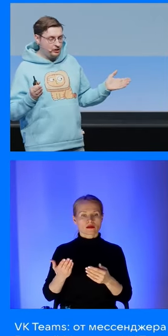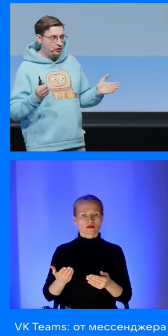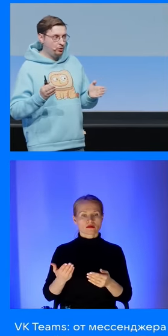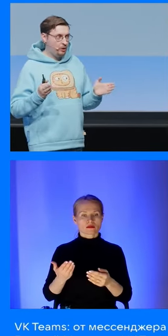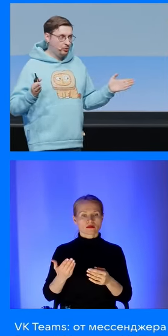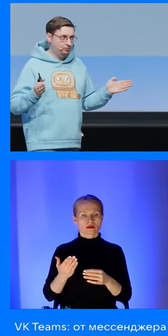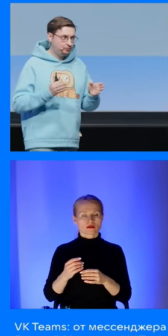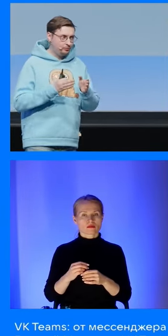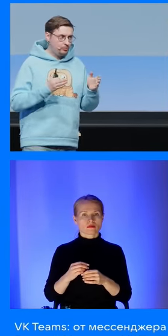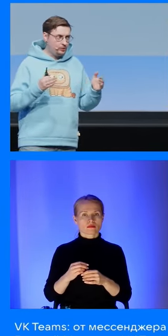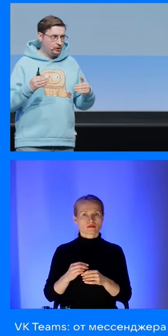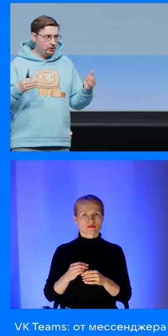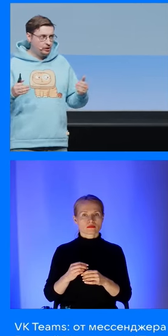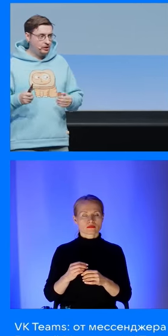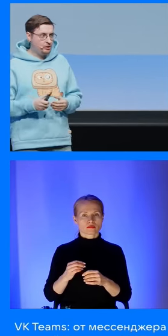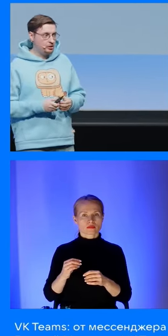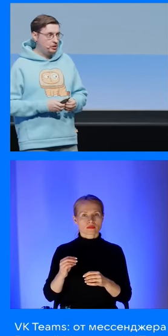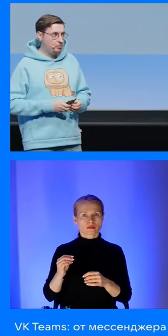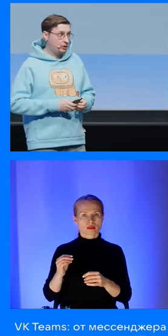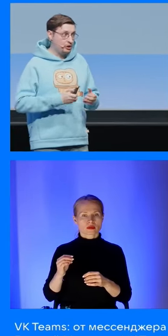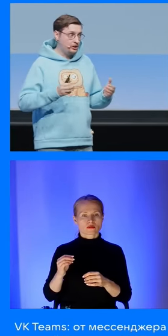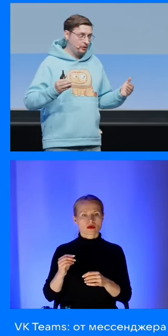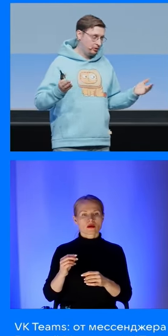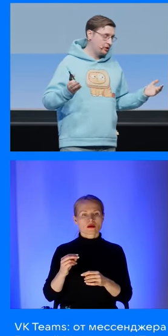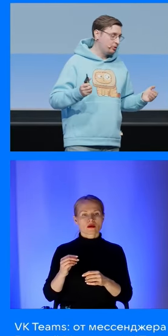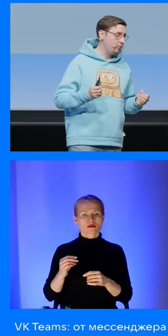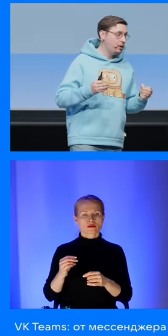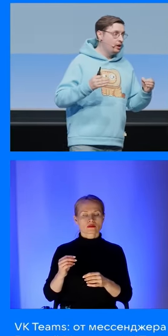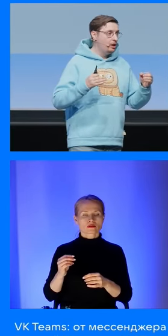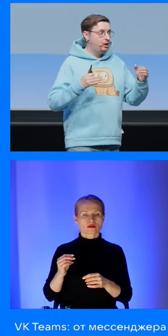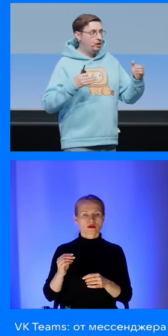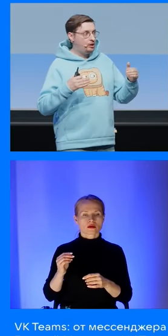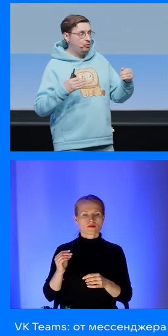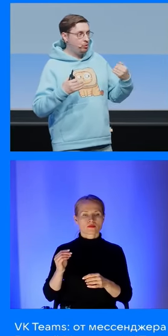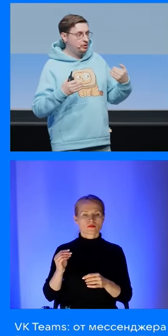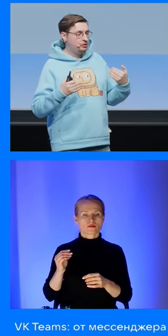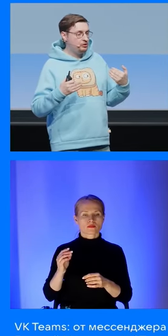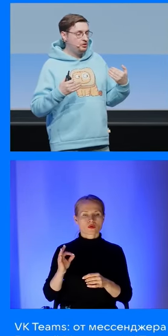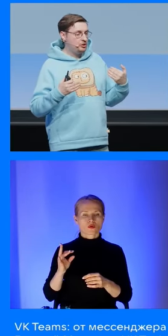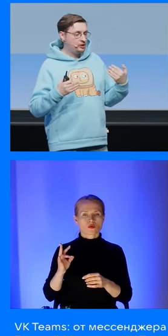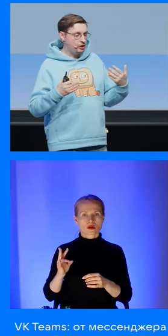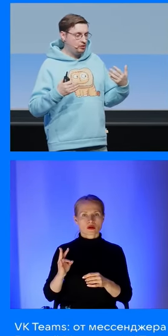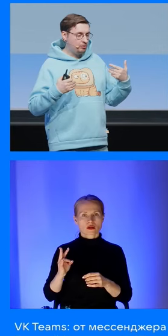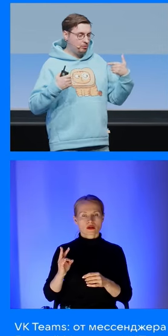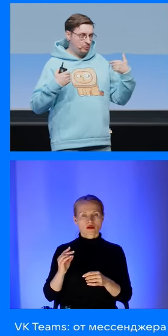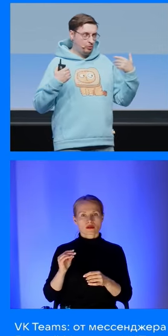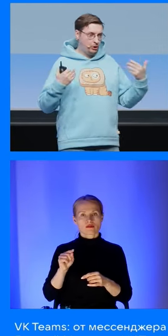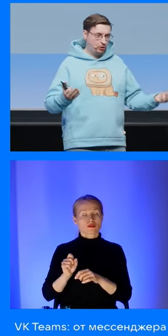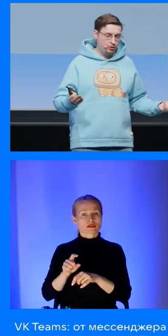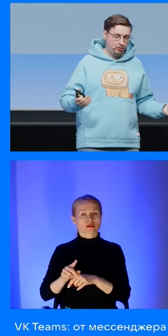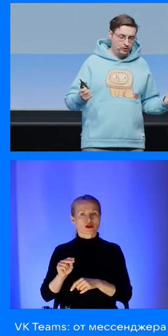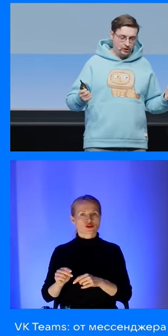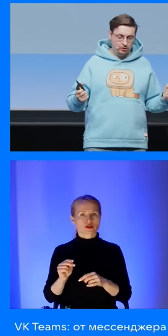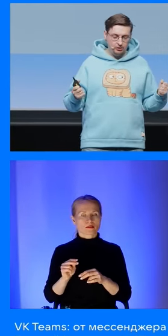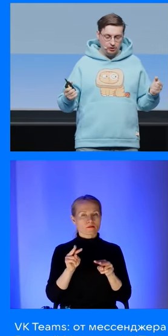хранит разряженную мапу и карту шардирования разряженную. Он, его задача, во-первых,